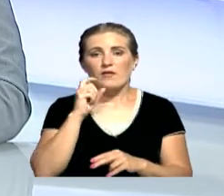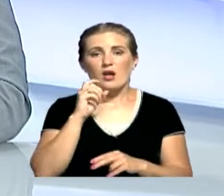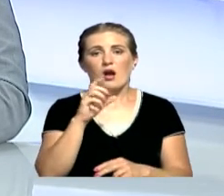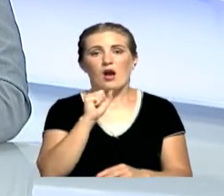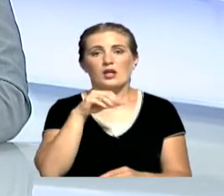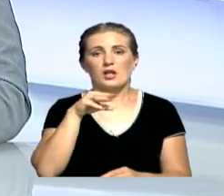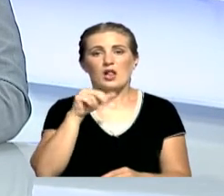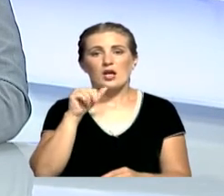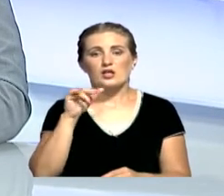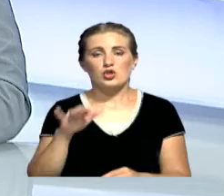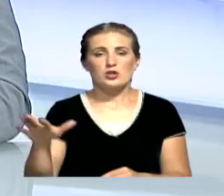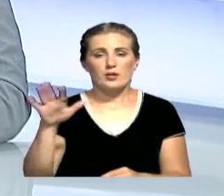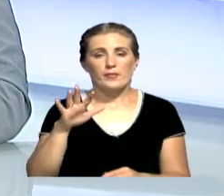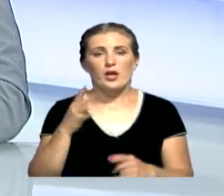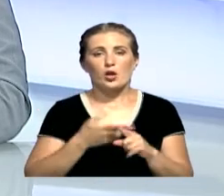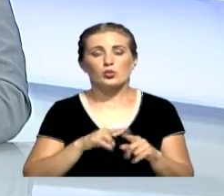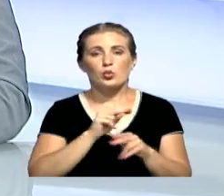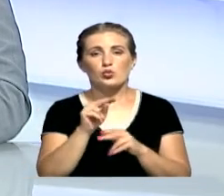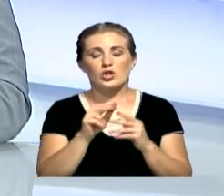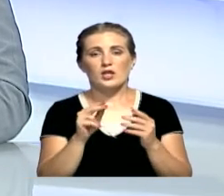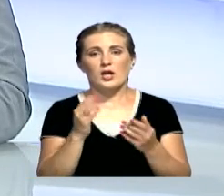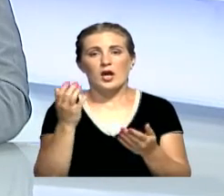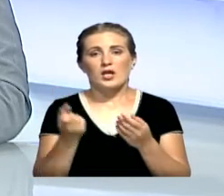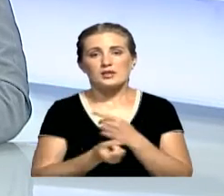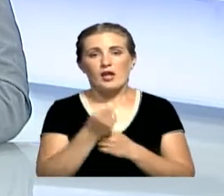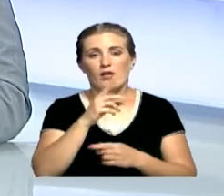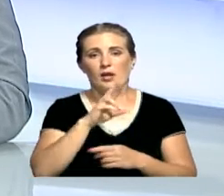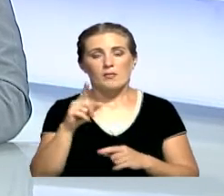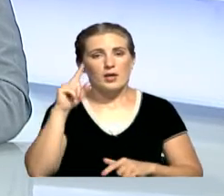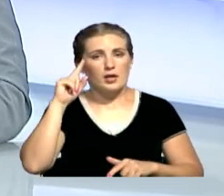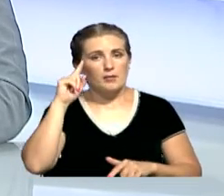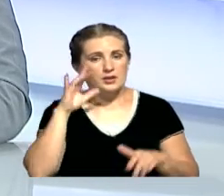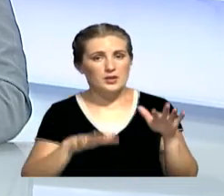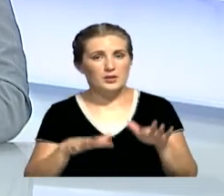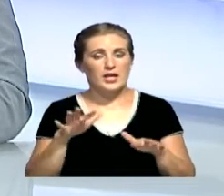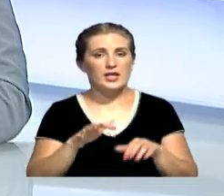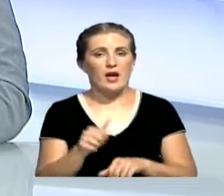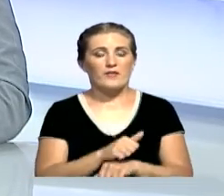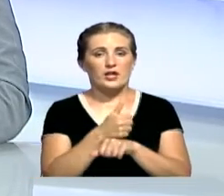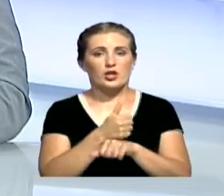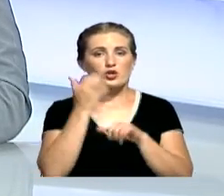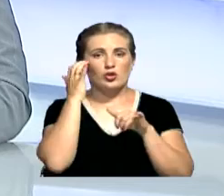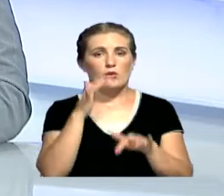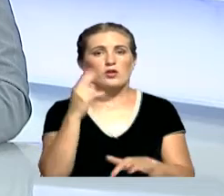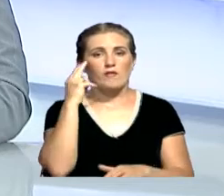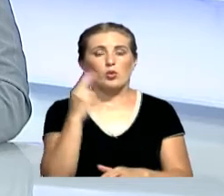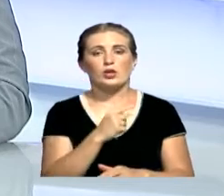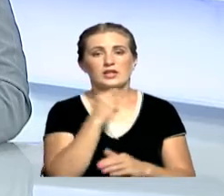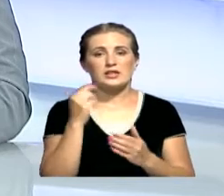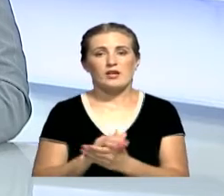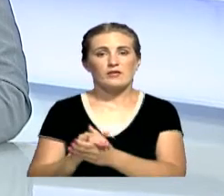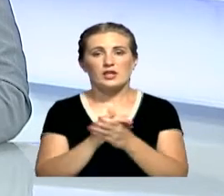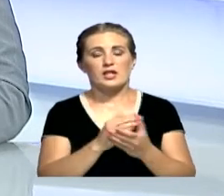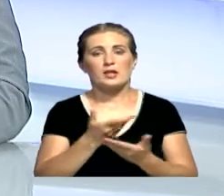учение которые стали оставили бы под сомнение авторитет и черноморского флота российской федерации мы всегда